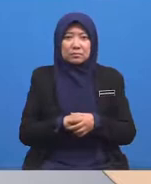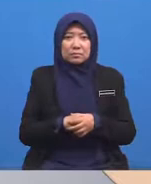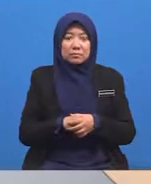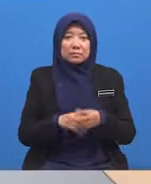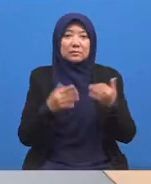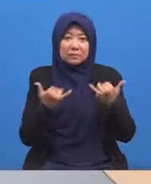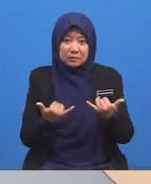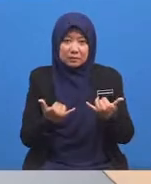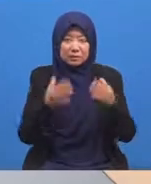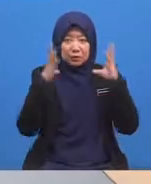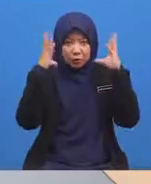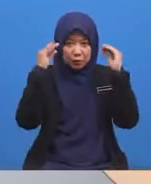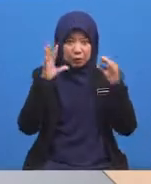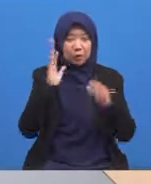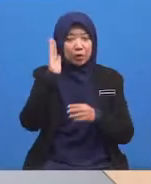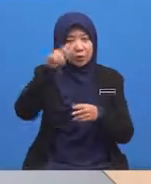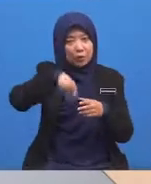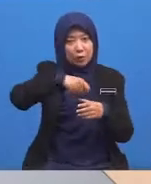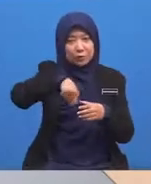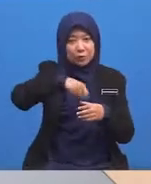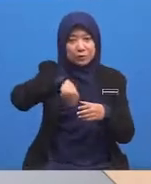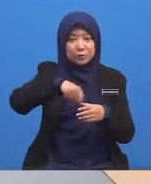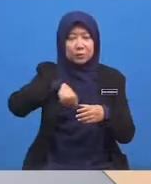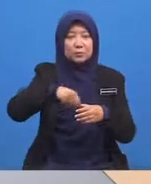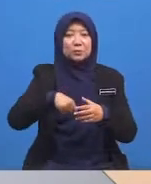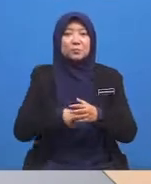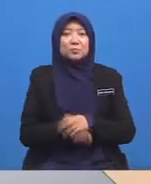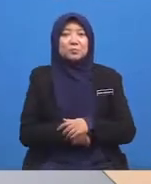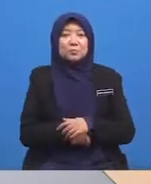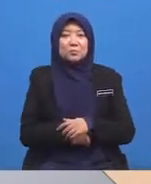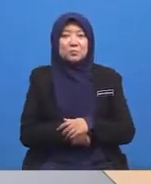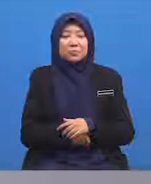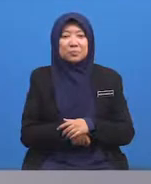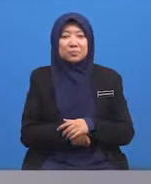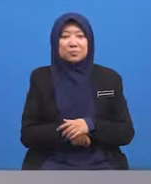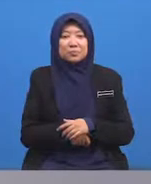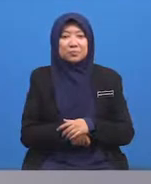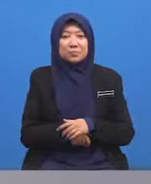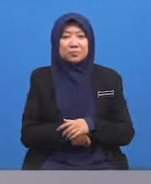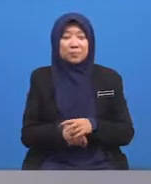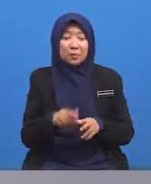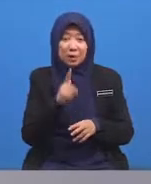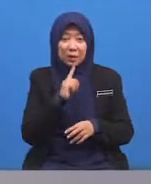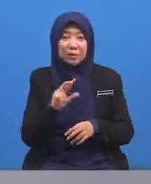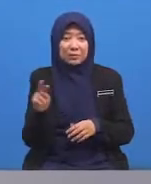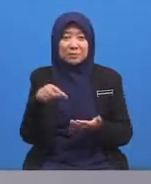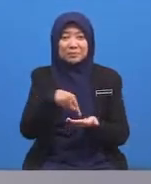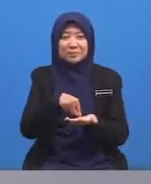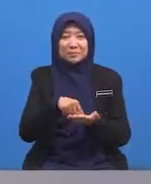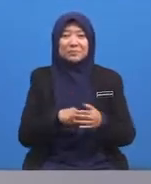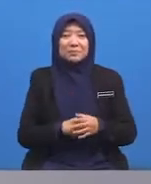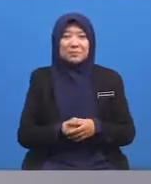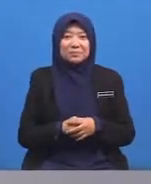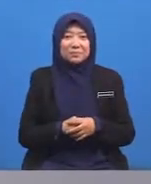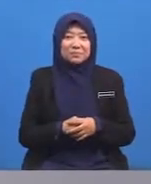Nah, sekarang cikgu akan kacau-kacau dan kacau larutan ini.